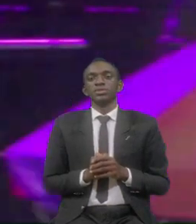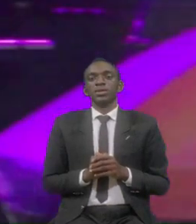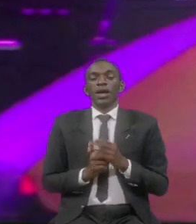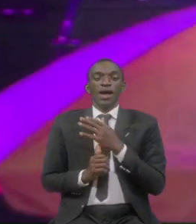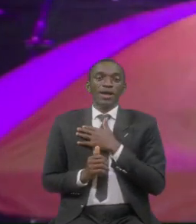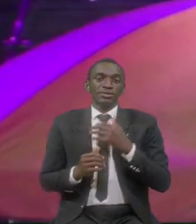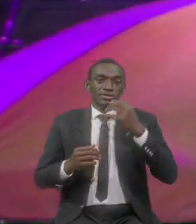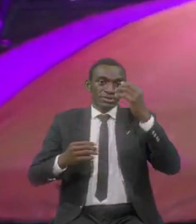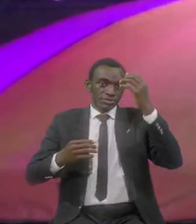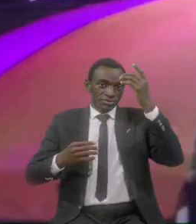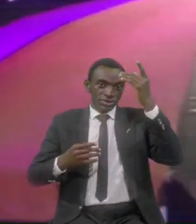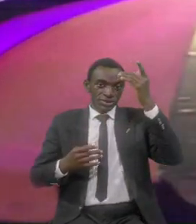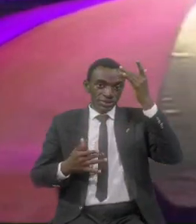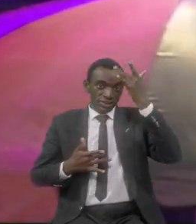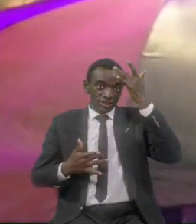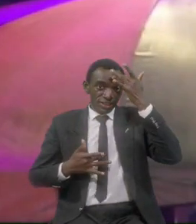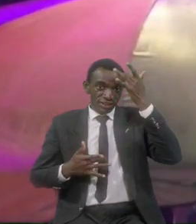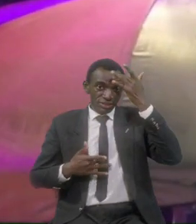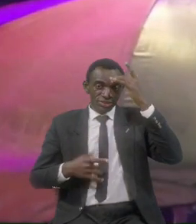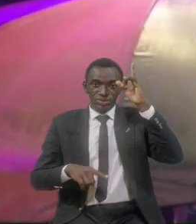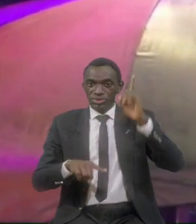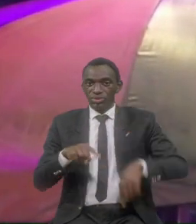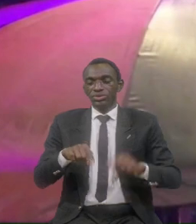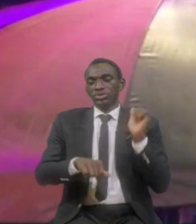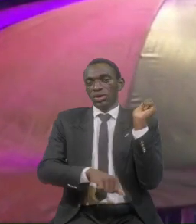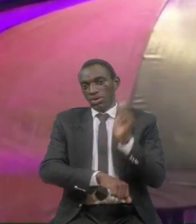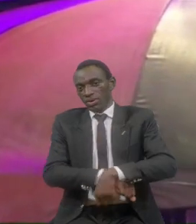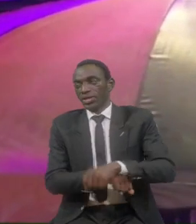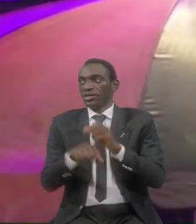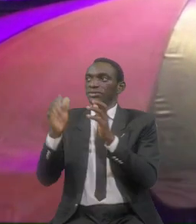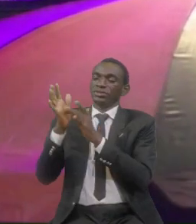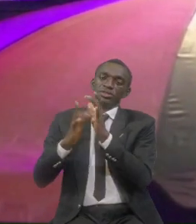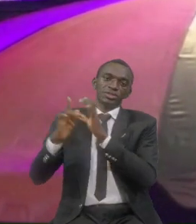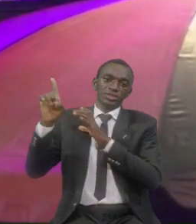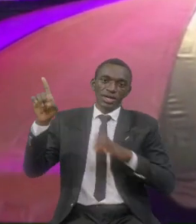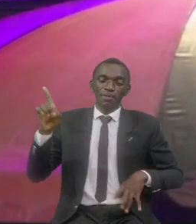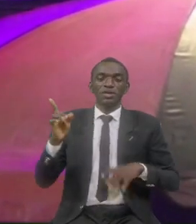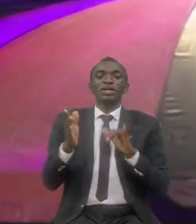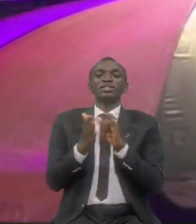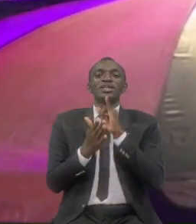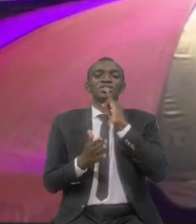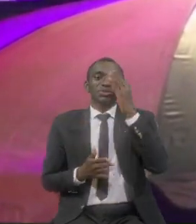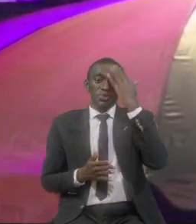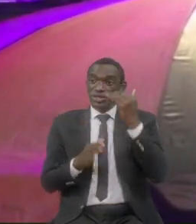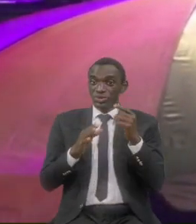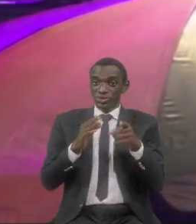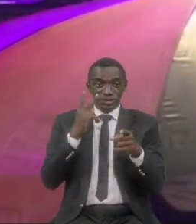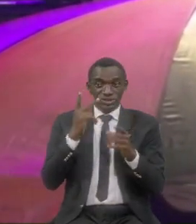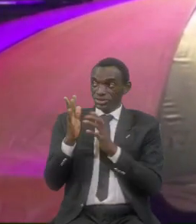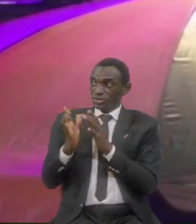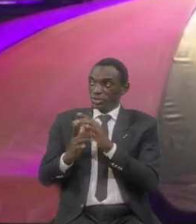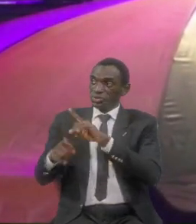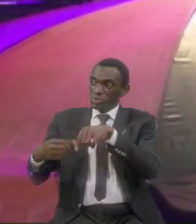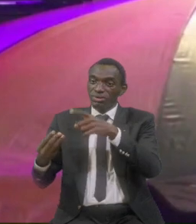not prevail on him. Balatian dili makabuntog kang Jesus. That's why he went about doing good. Mao na hinungdan